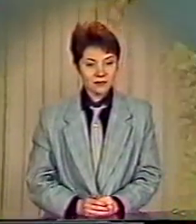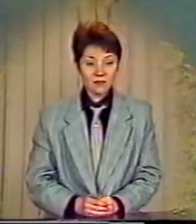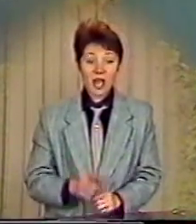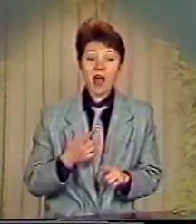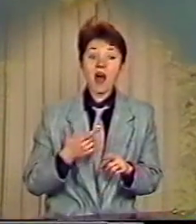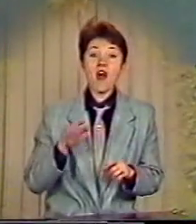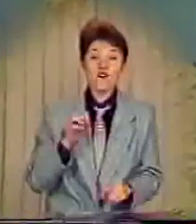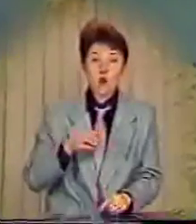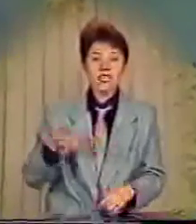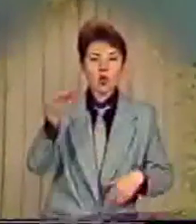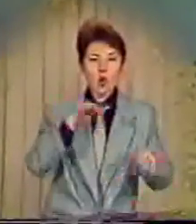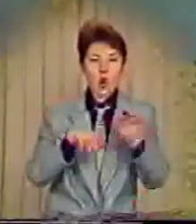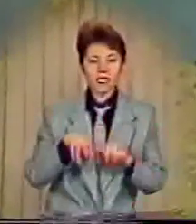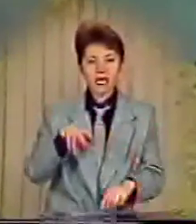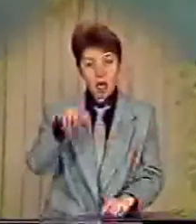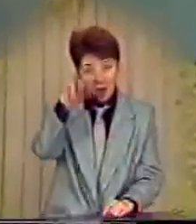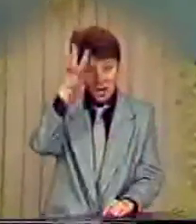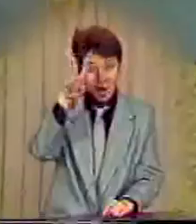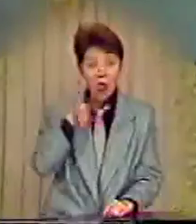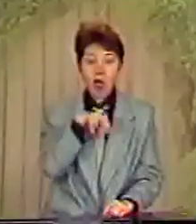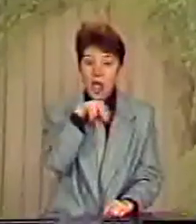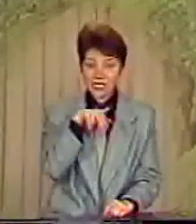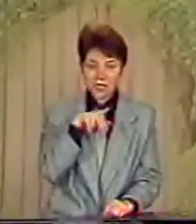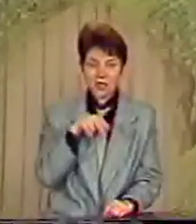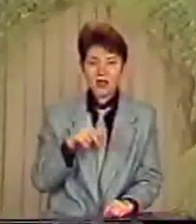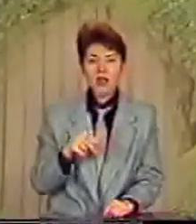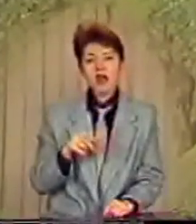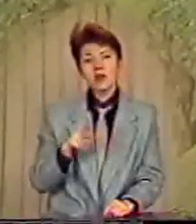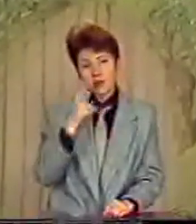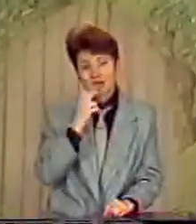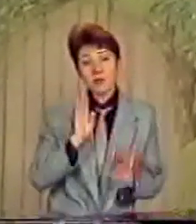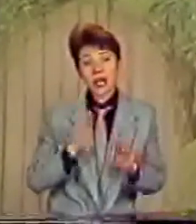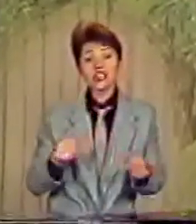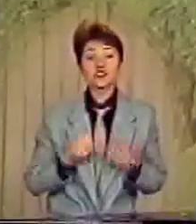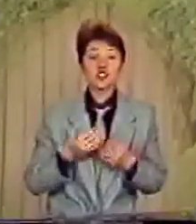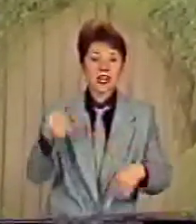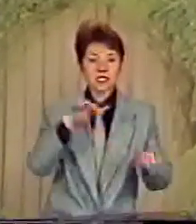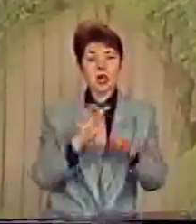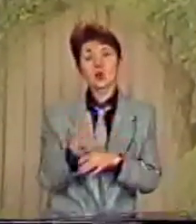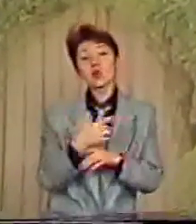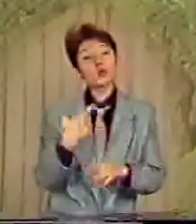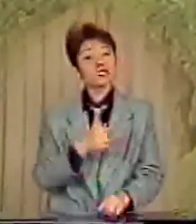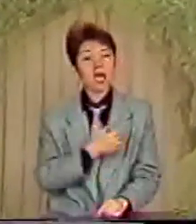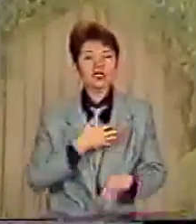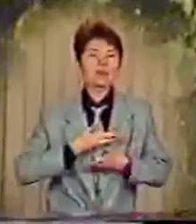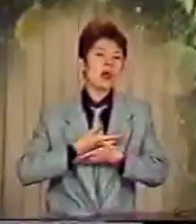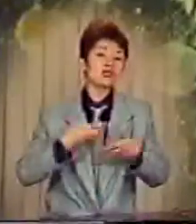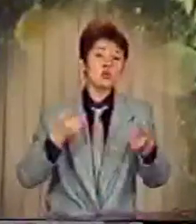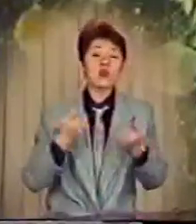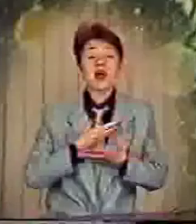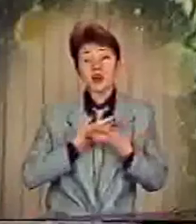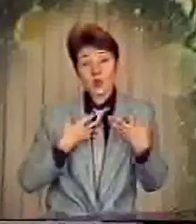А вот и горные козлы Тао-Теке, неприхотливые жители скал. Гуляют где хотят, благо просторы